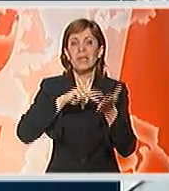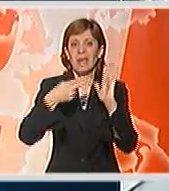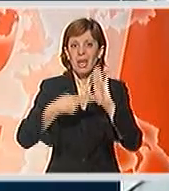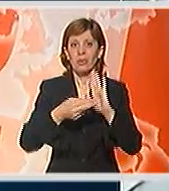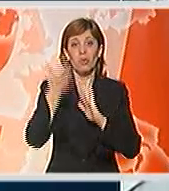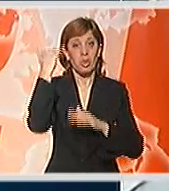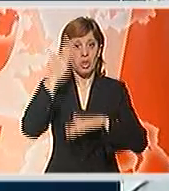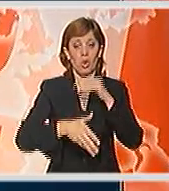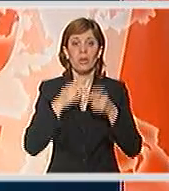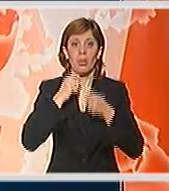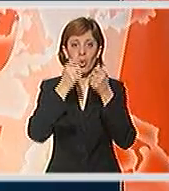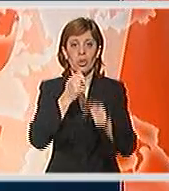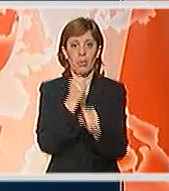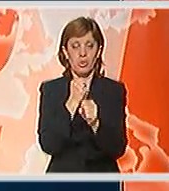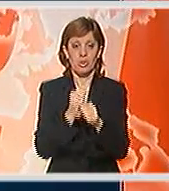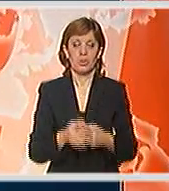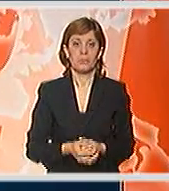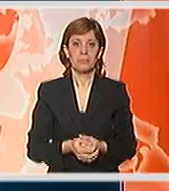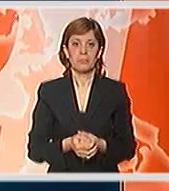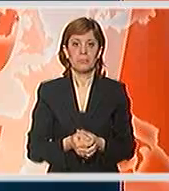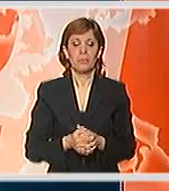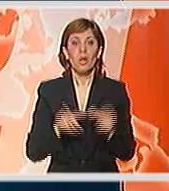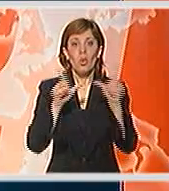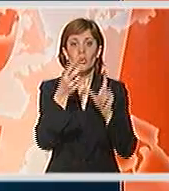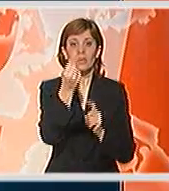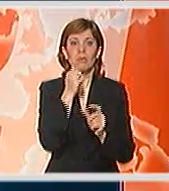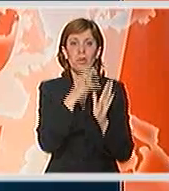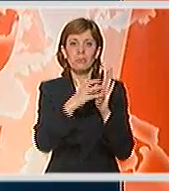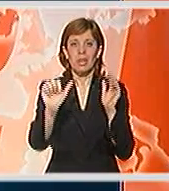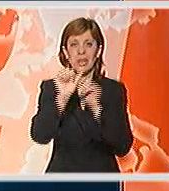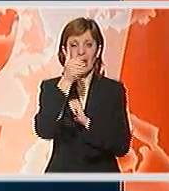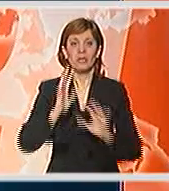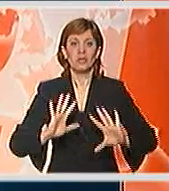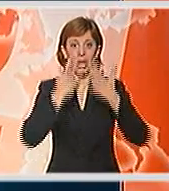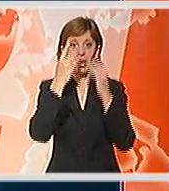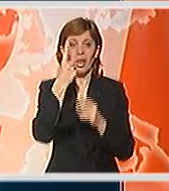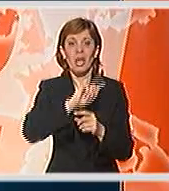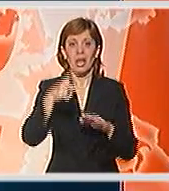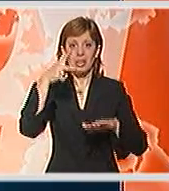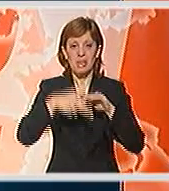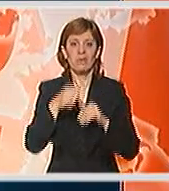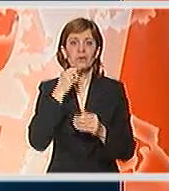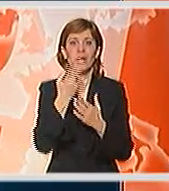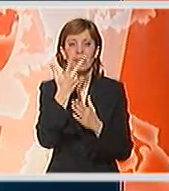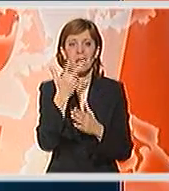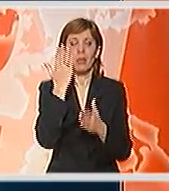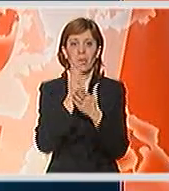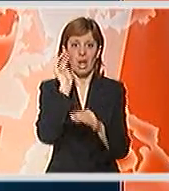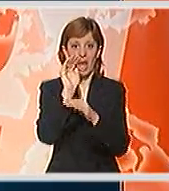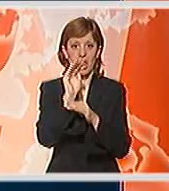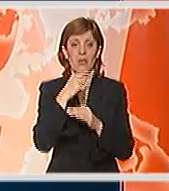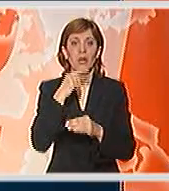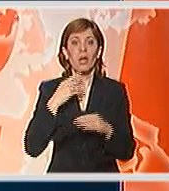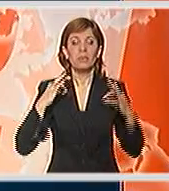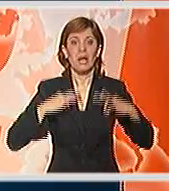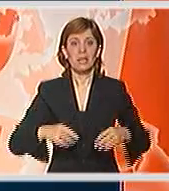krajem prošle godine. U Srbiji se trenutno odvija 11 štrajkova. Jedan je završen, a tri su u najavi, izjavio je